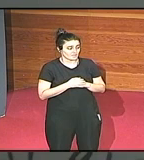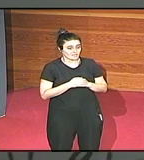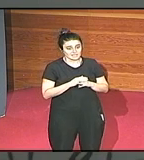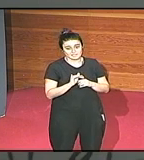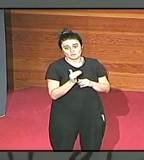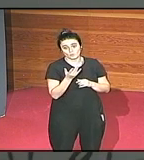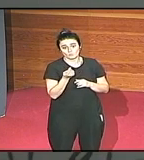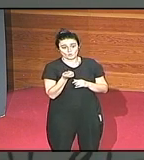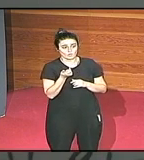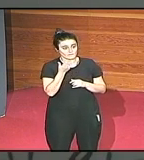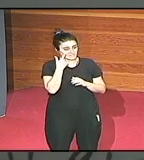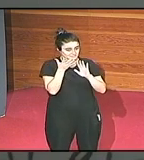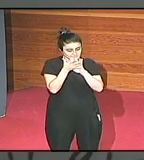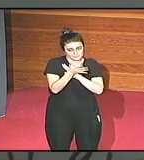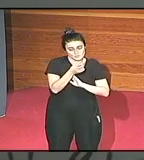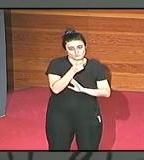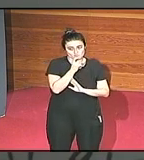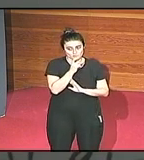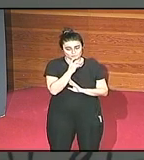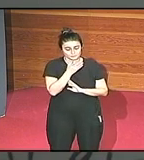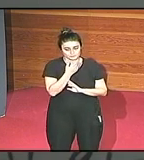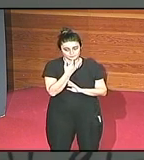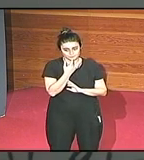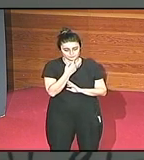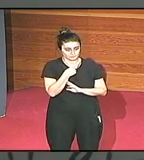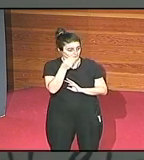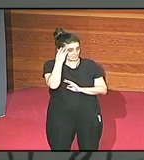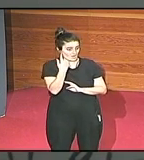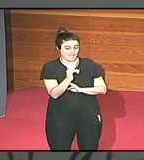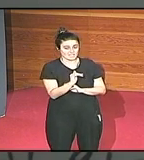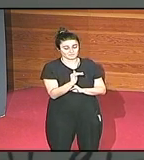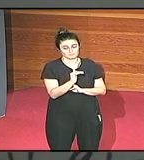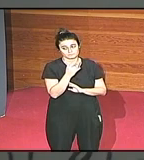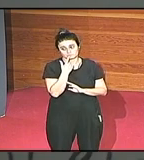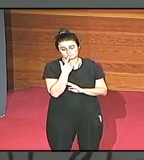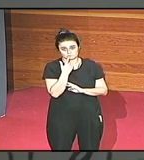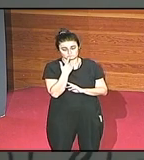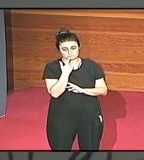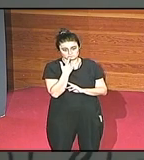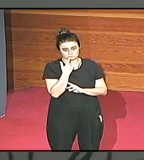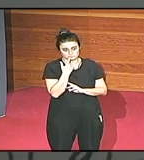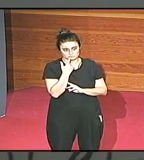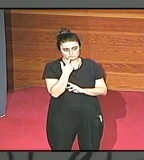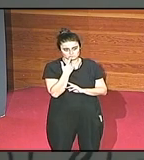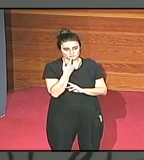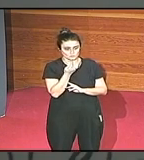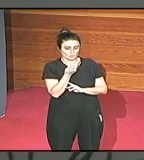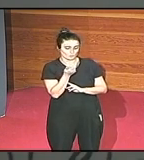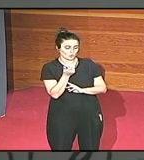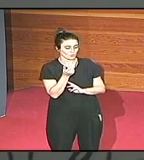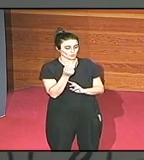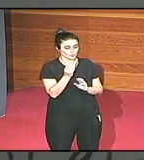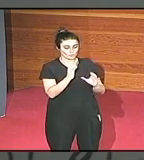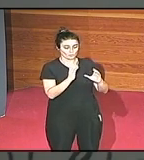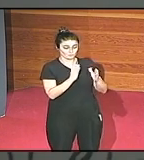ezakit nola azaldu hau, baina nik uste dut hor, zalantzarik gabe badagoela ikuspegi korporatibotik,